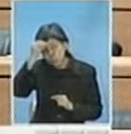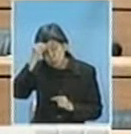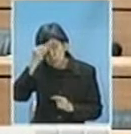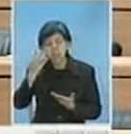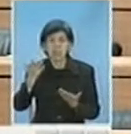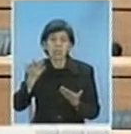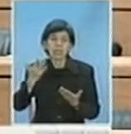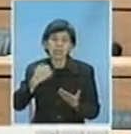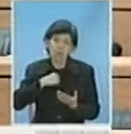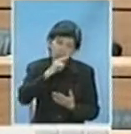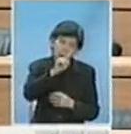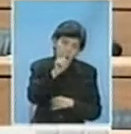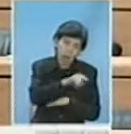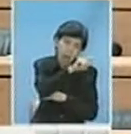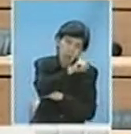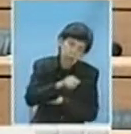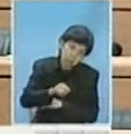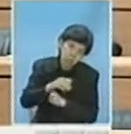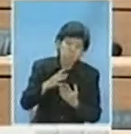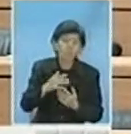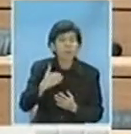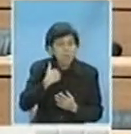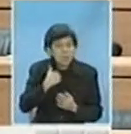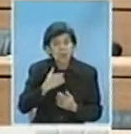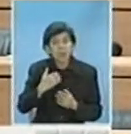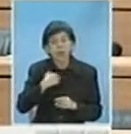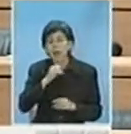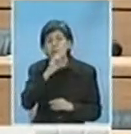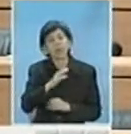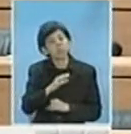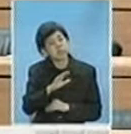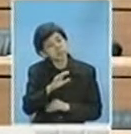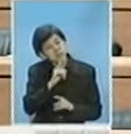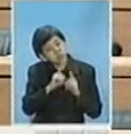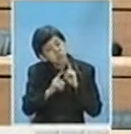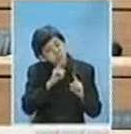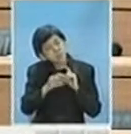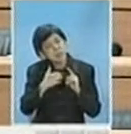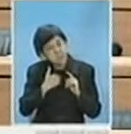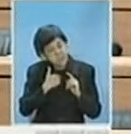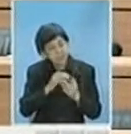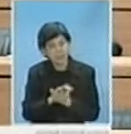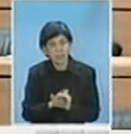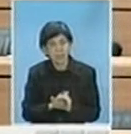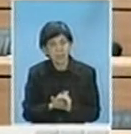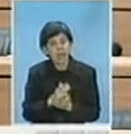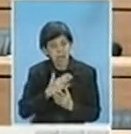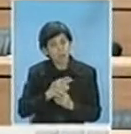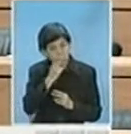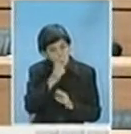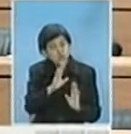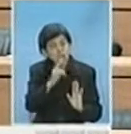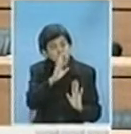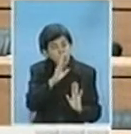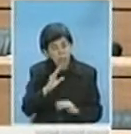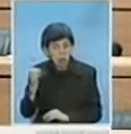ะเดินทางไปประเทศอังกฤษก็ได้รับแต่คำหวานหรูหวานหูว่าเราจะพิจารณาดูแ